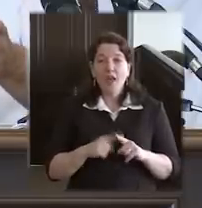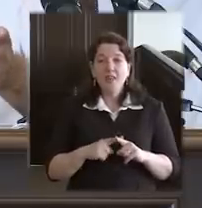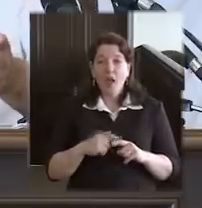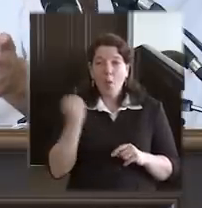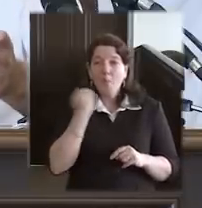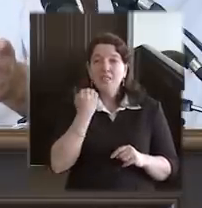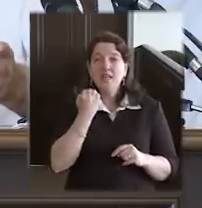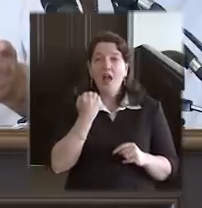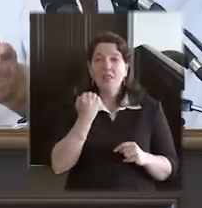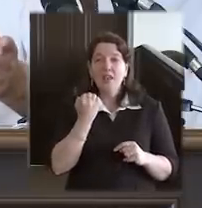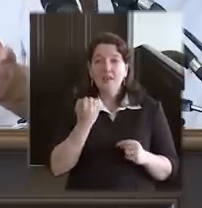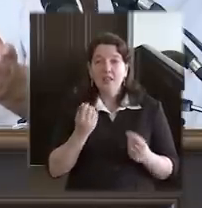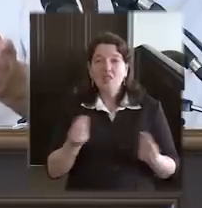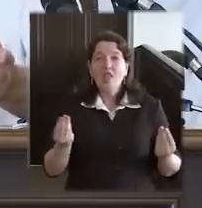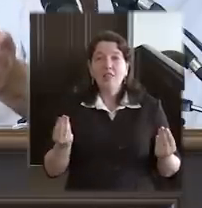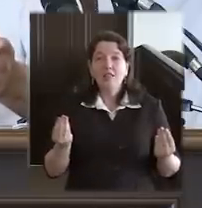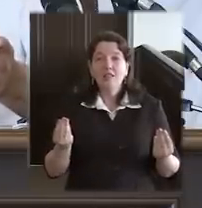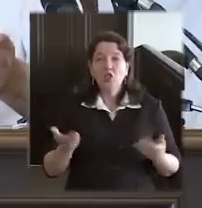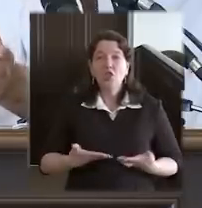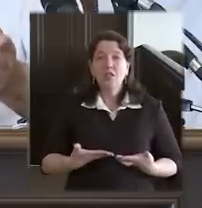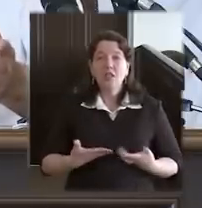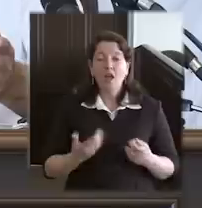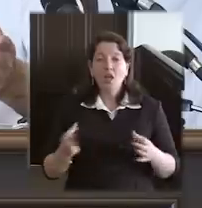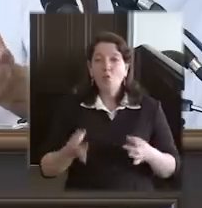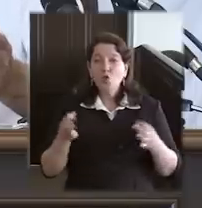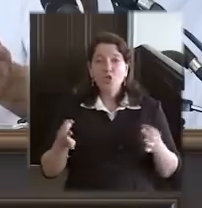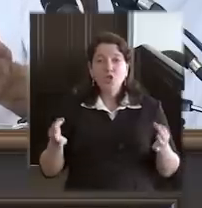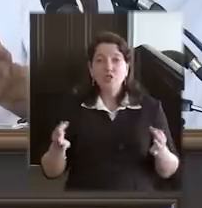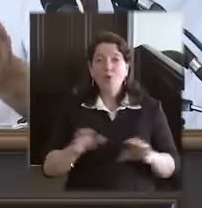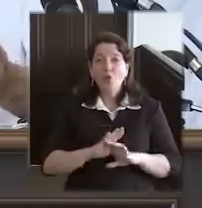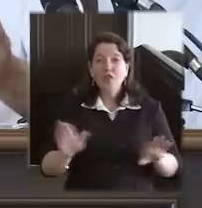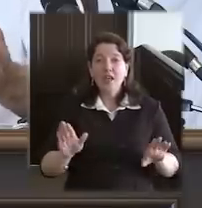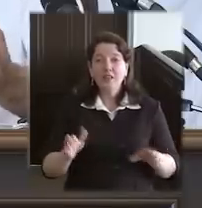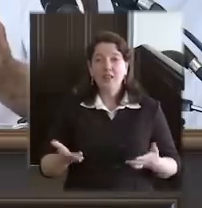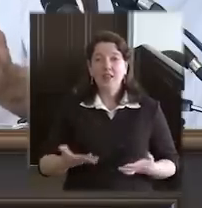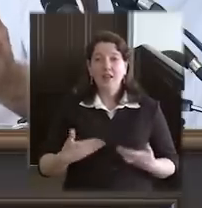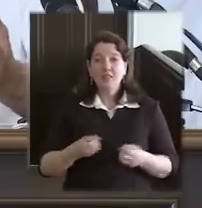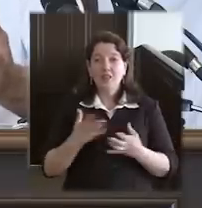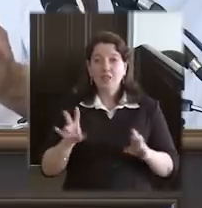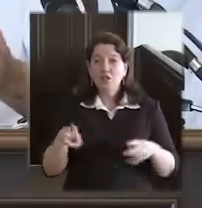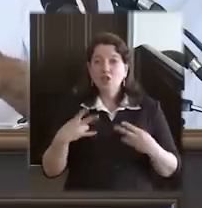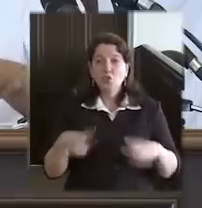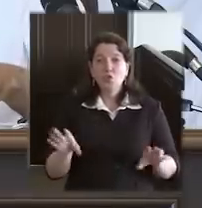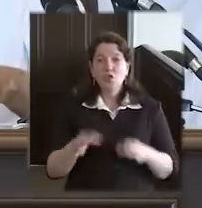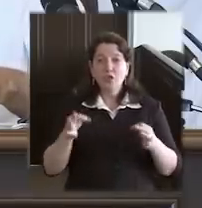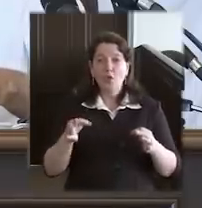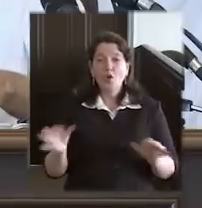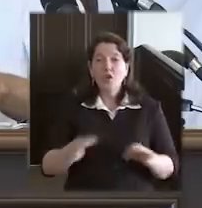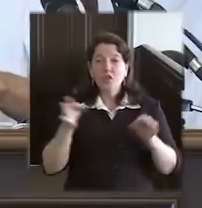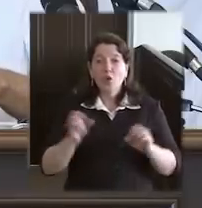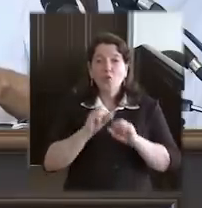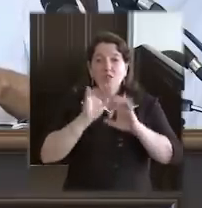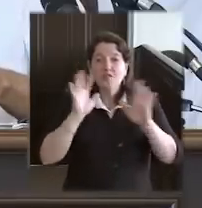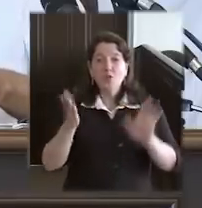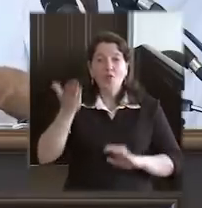это материальная жизнь. Понятно или нет? Материальная. И больше ничего. Ничего нет на свете больше.